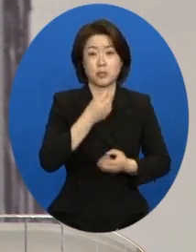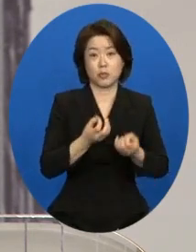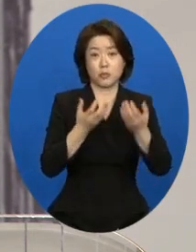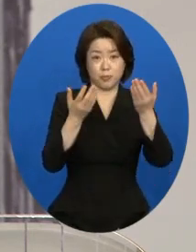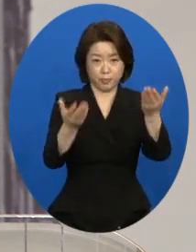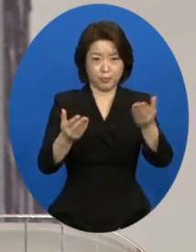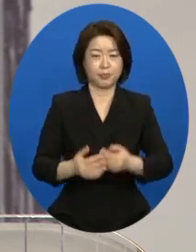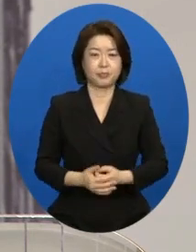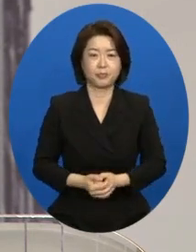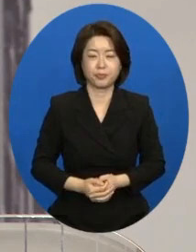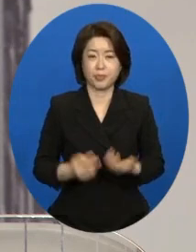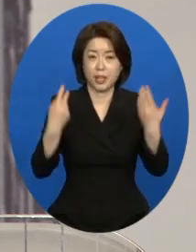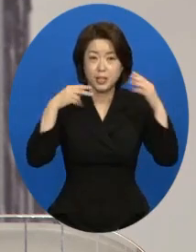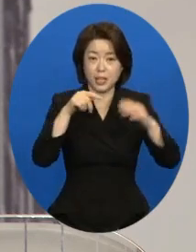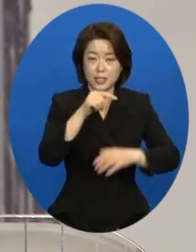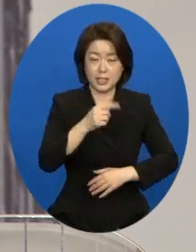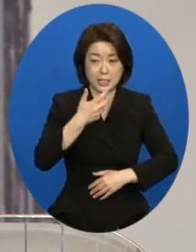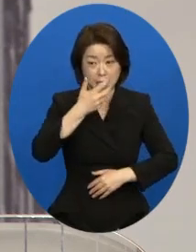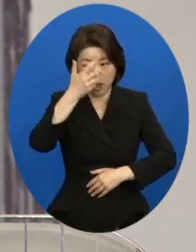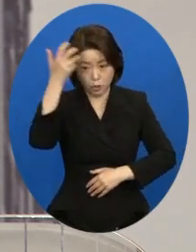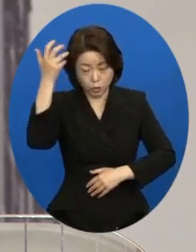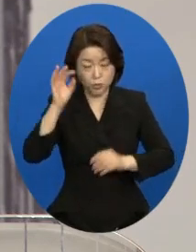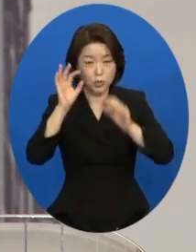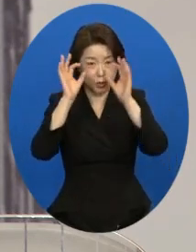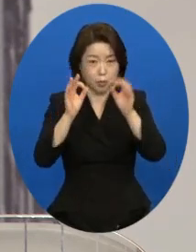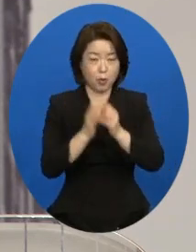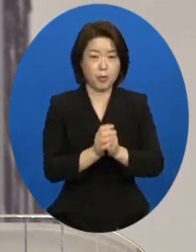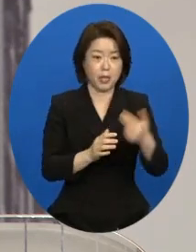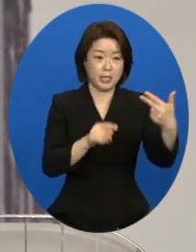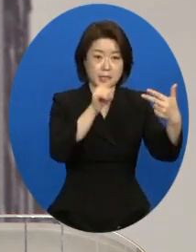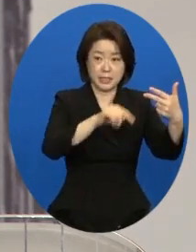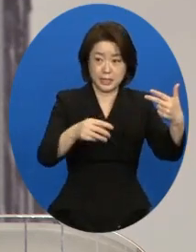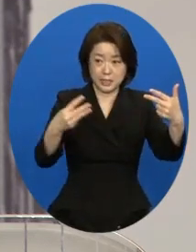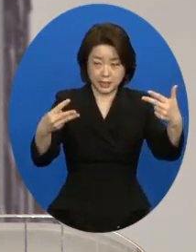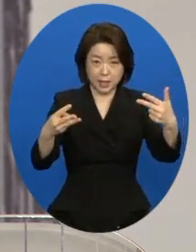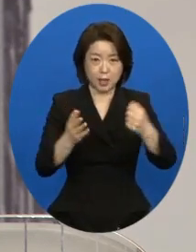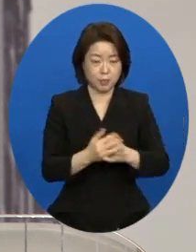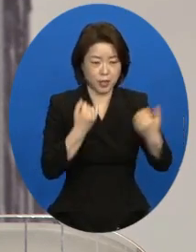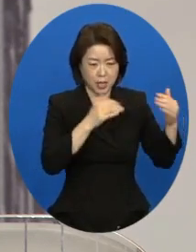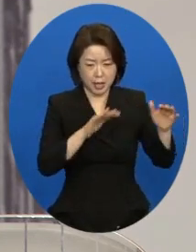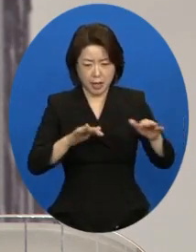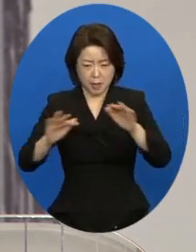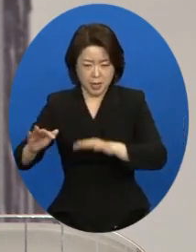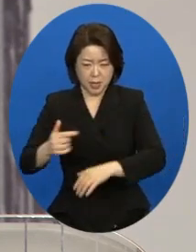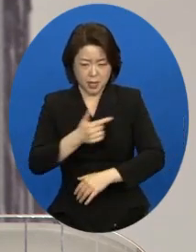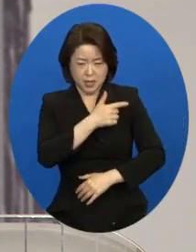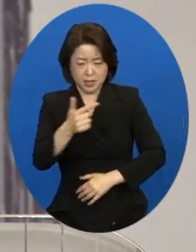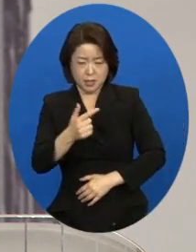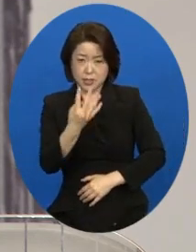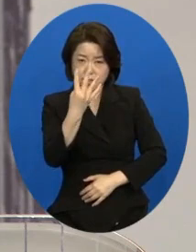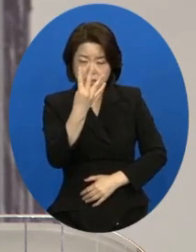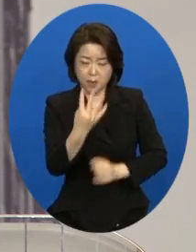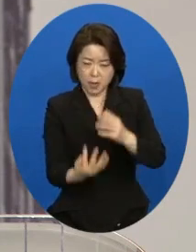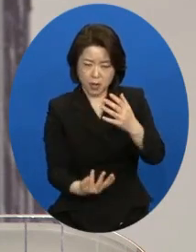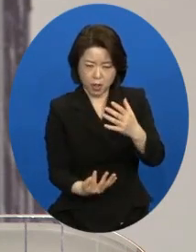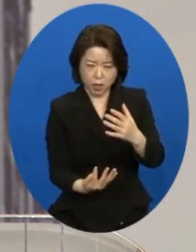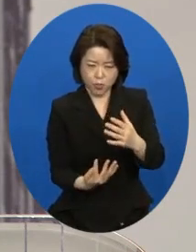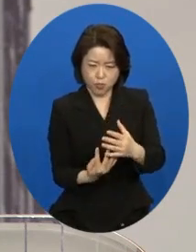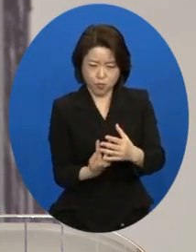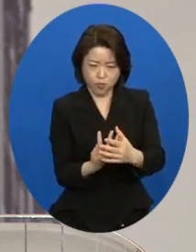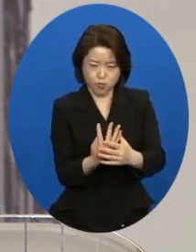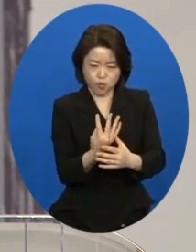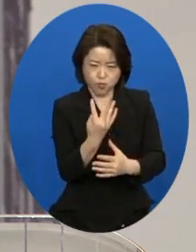다니엘이 이 꿈에서 본 환상을 보게 되면 3절에 바다에서 큰 네 마리의 짐승이 올라오게